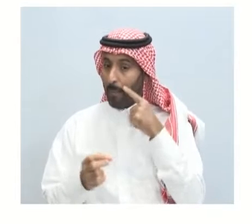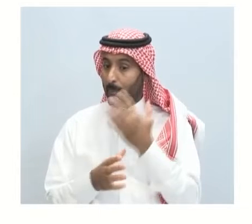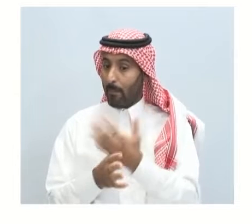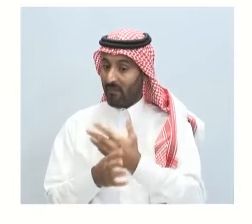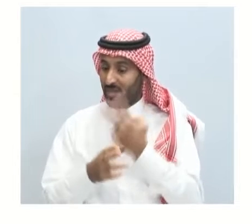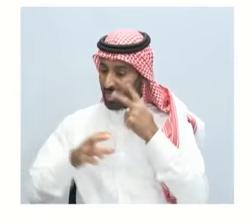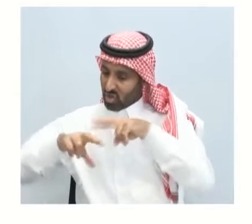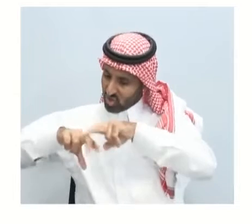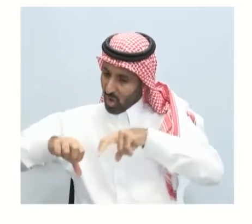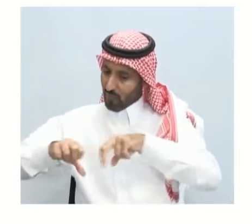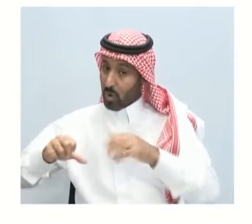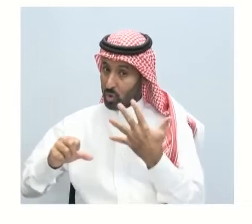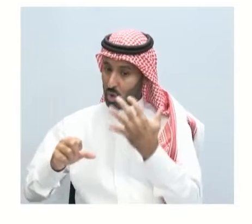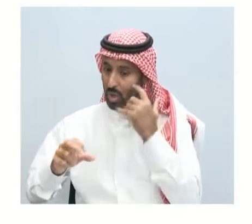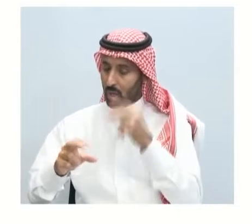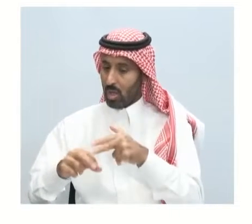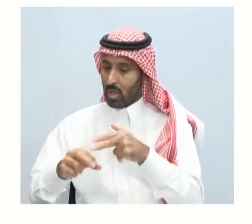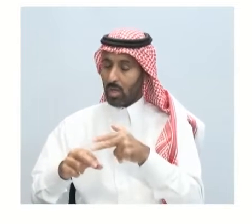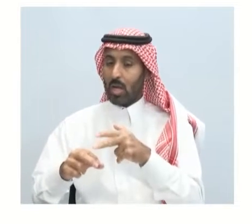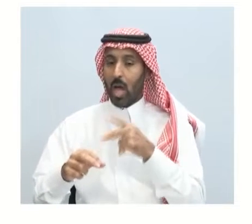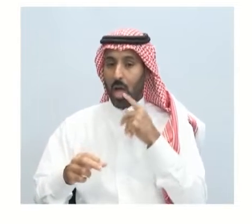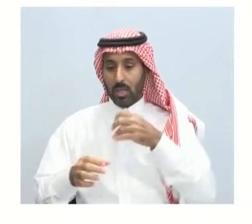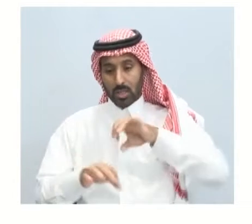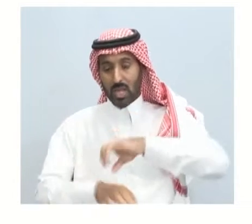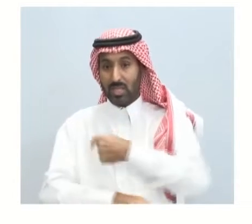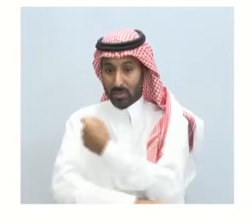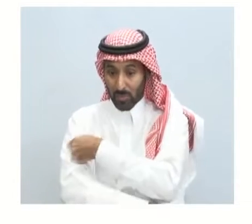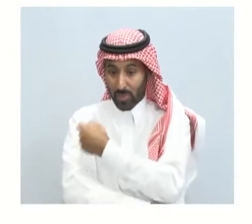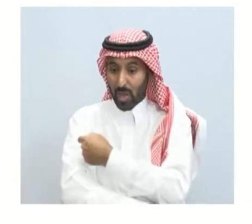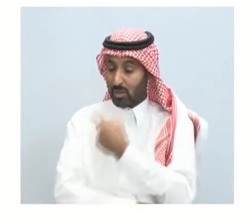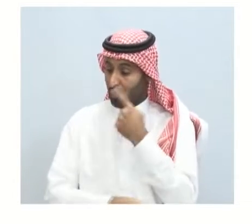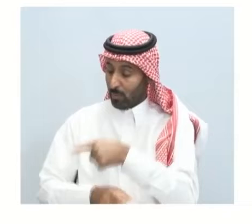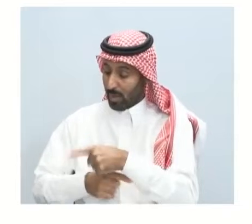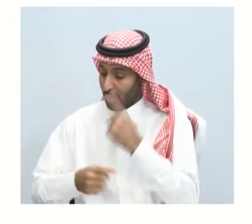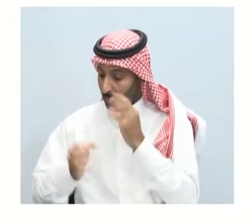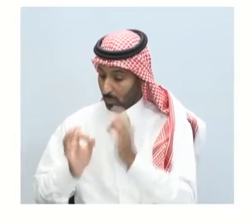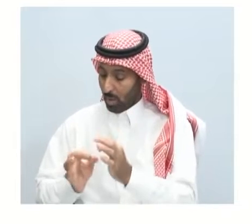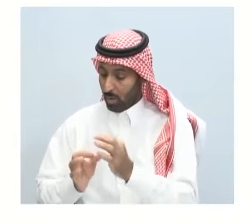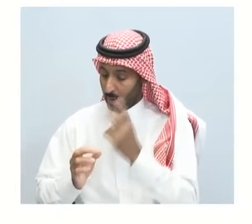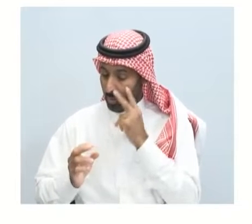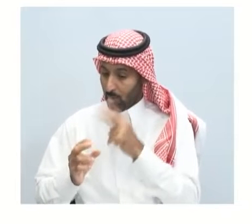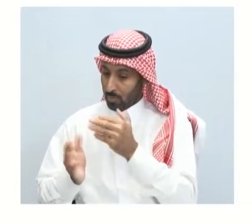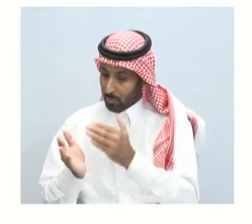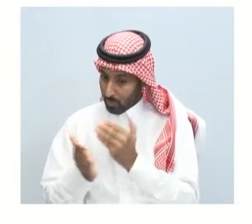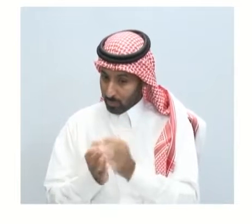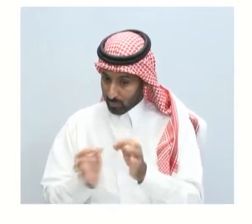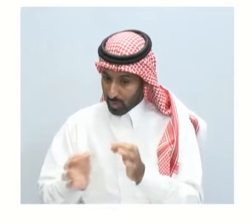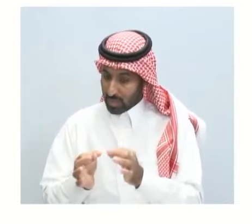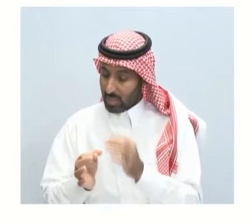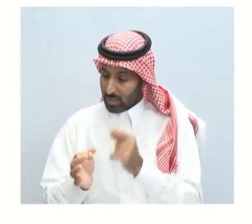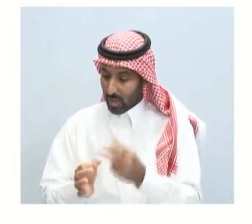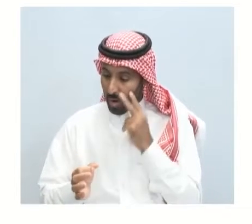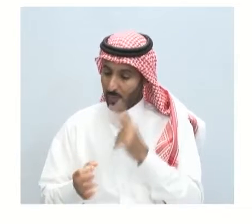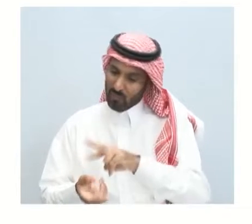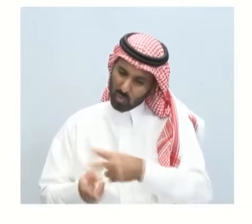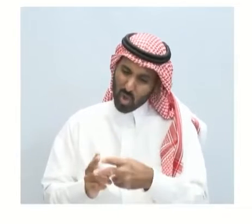علميه التجربه المخطط لها بصوره جيده تحوي متغيرا واحد فقط